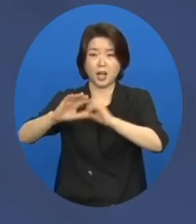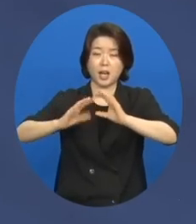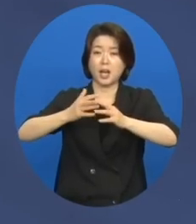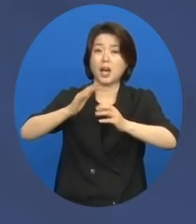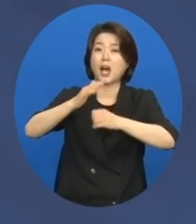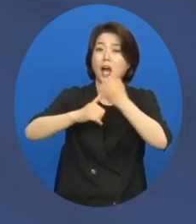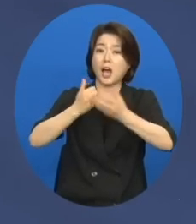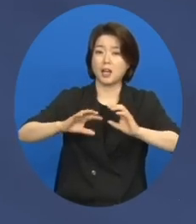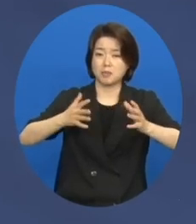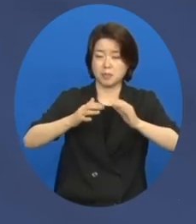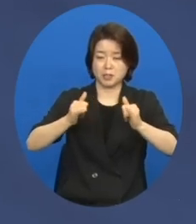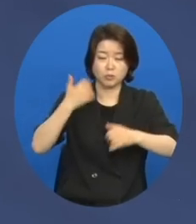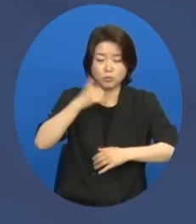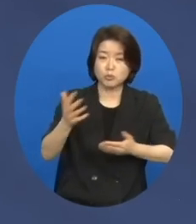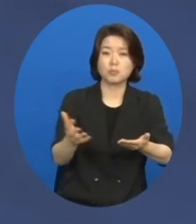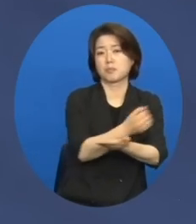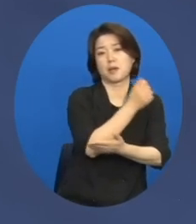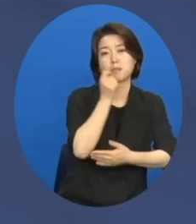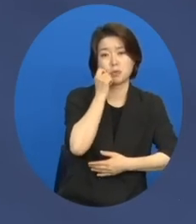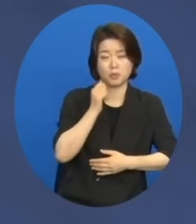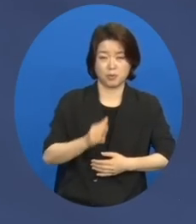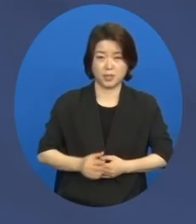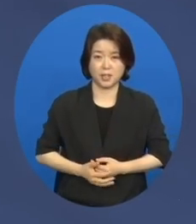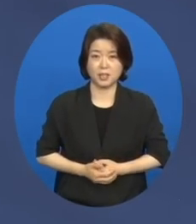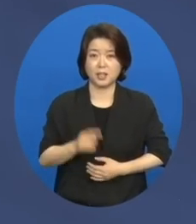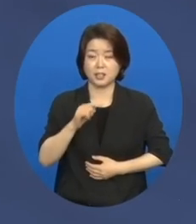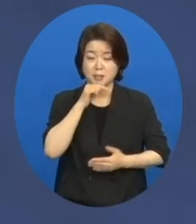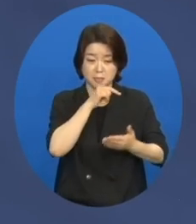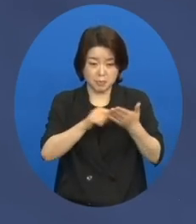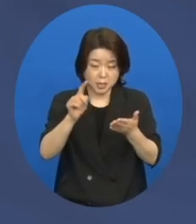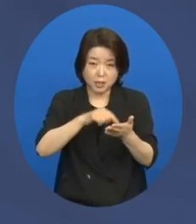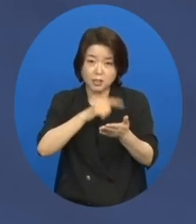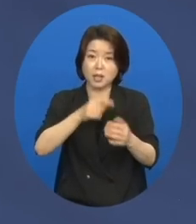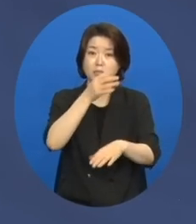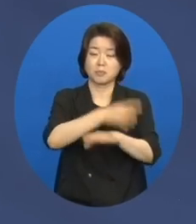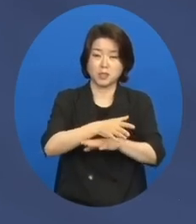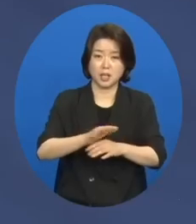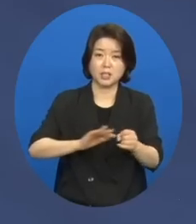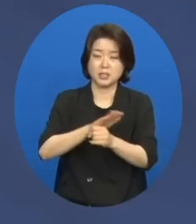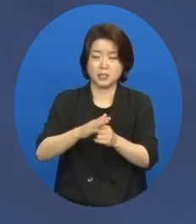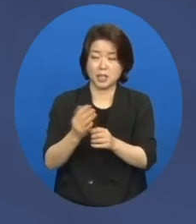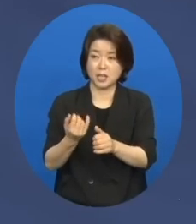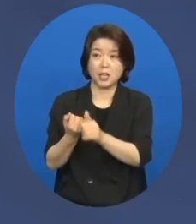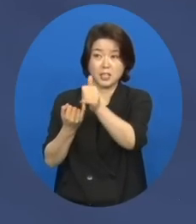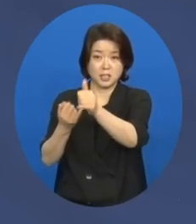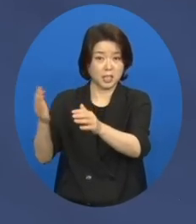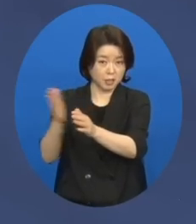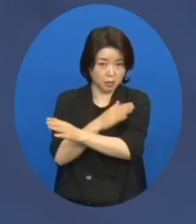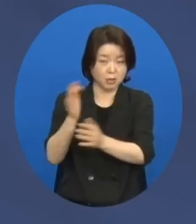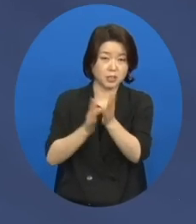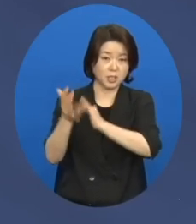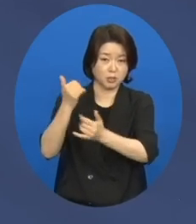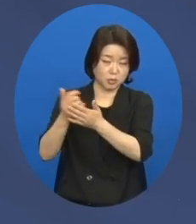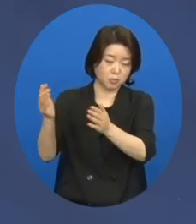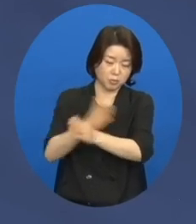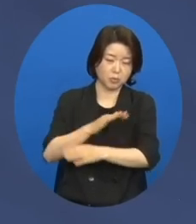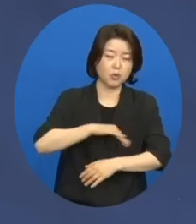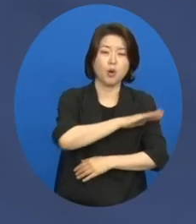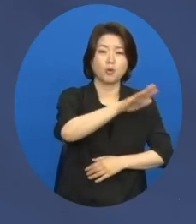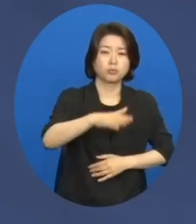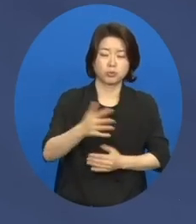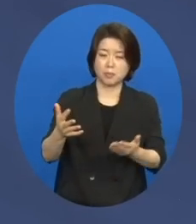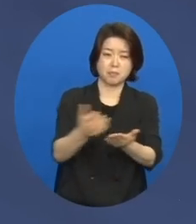못 뺏어가요. 그 핏값 주고 사신 사랑하는 신랑 예수님에게서 저와 여러분을 뺏어갈